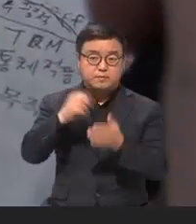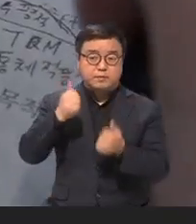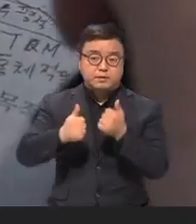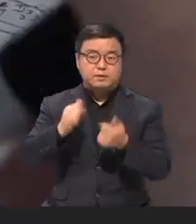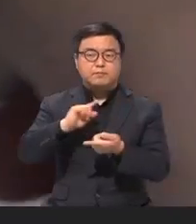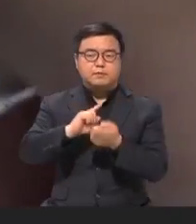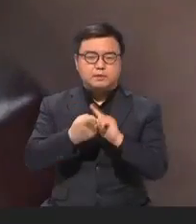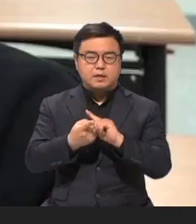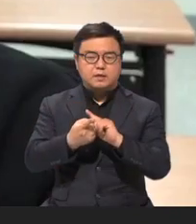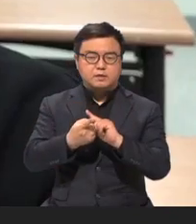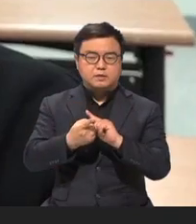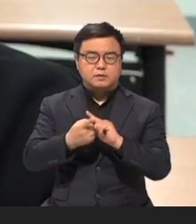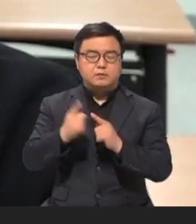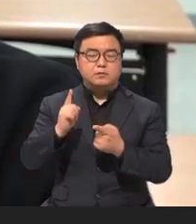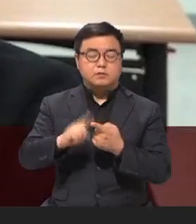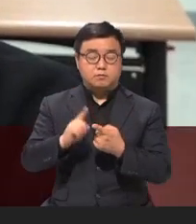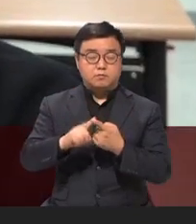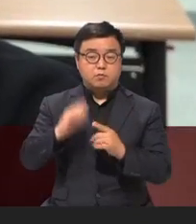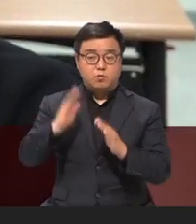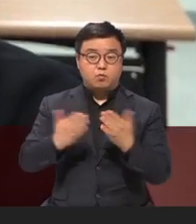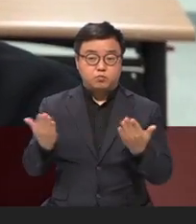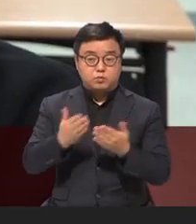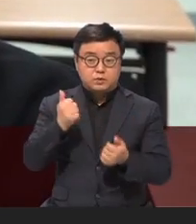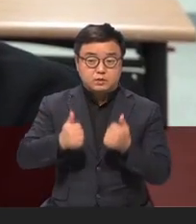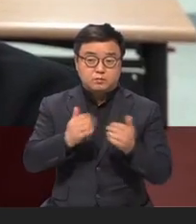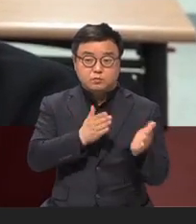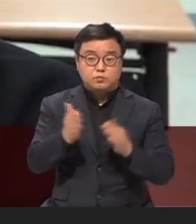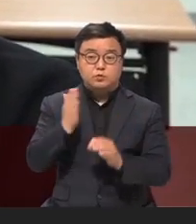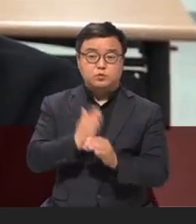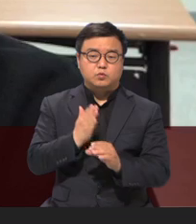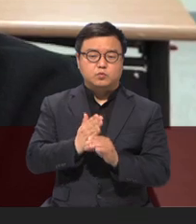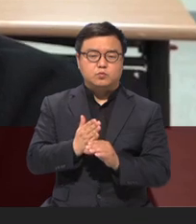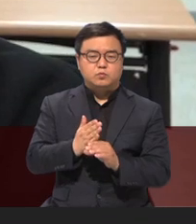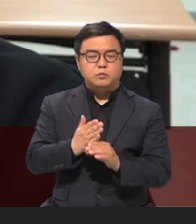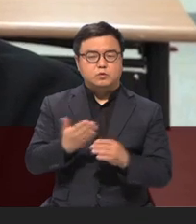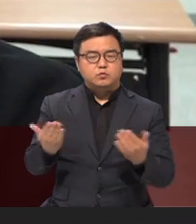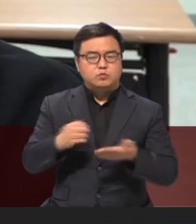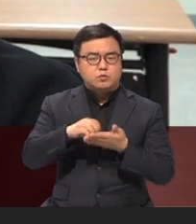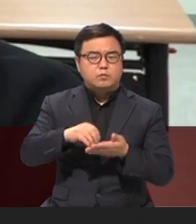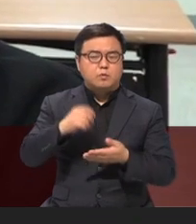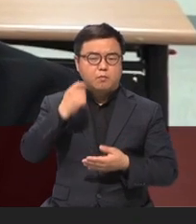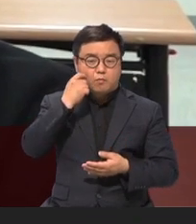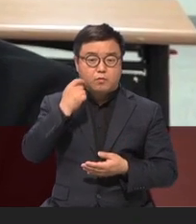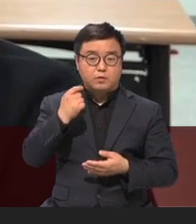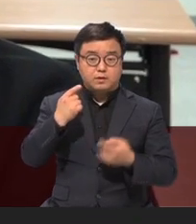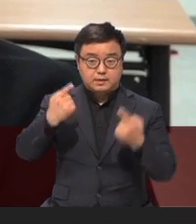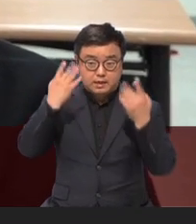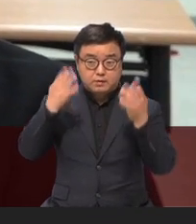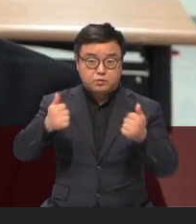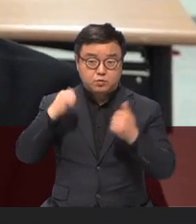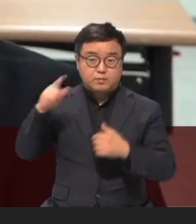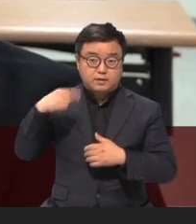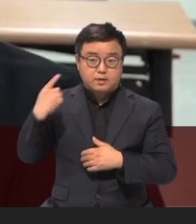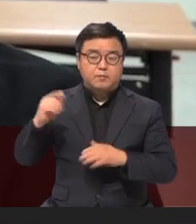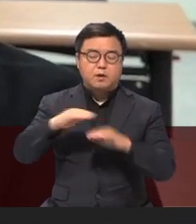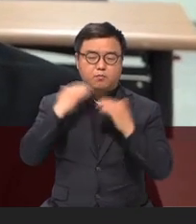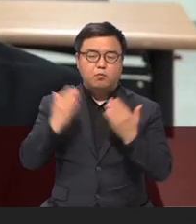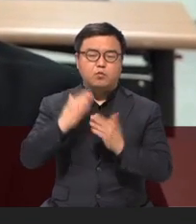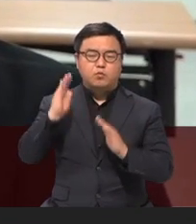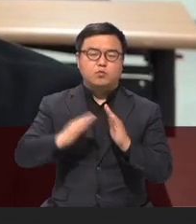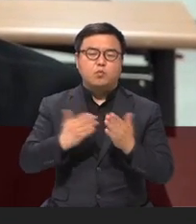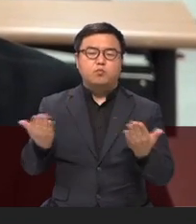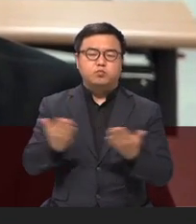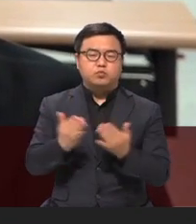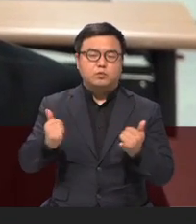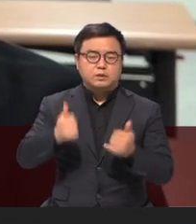있습니다. 취업도 안 되고 대학 졸업해봤자 또 공무원 다들 공무원 시험 준비하니까 미리